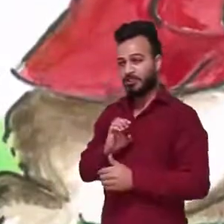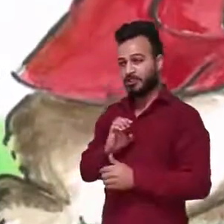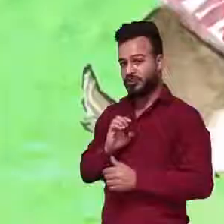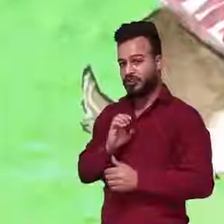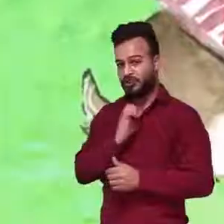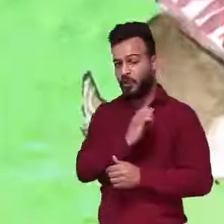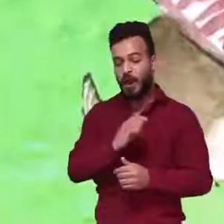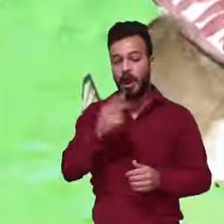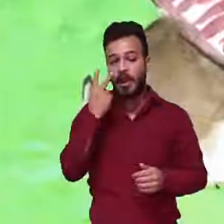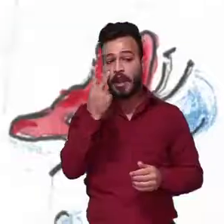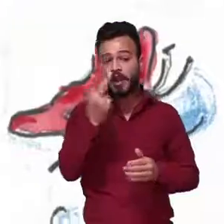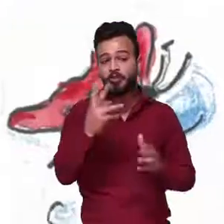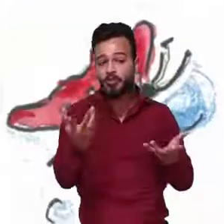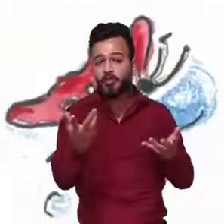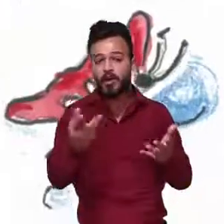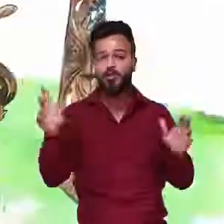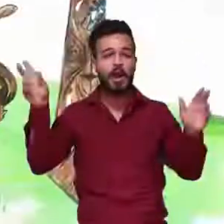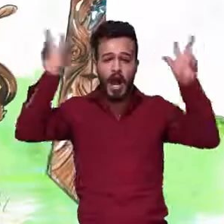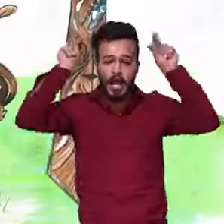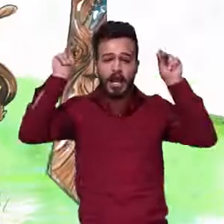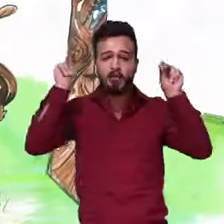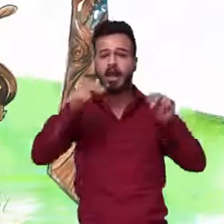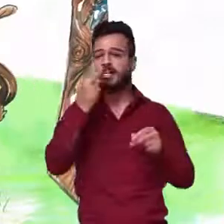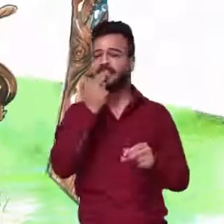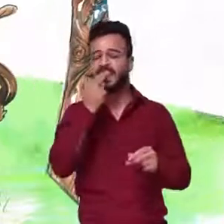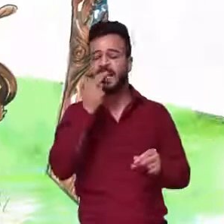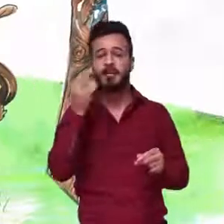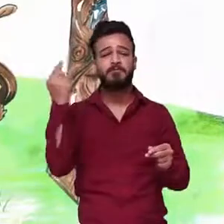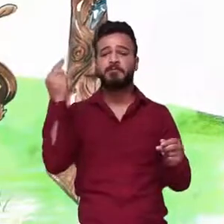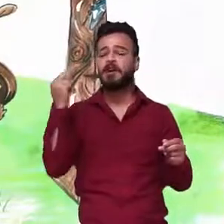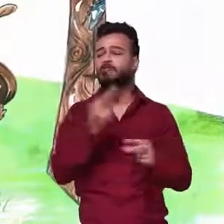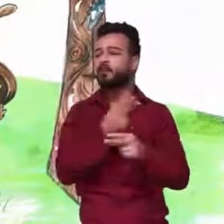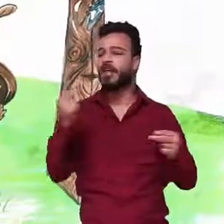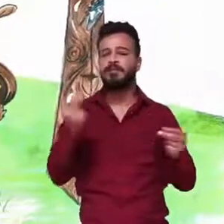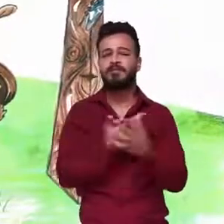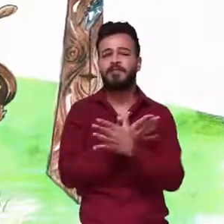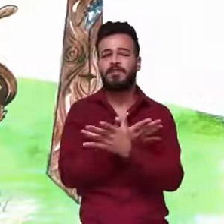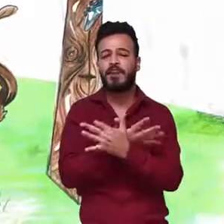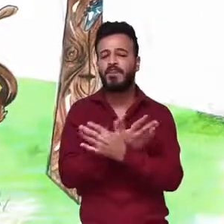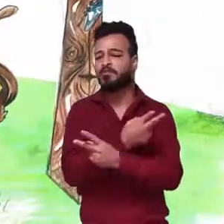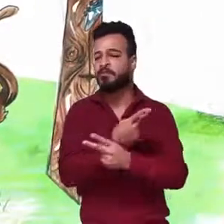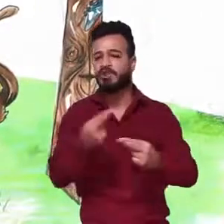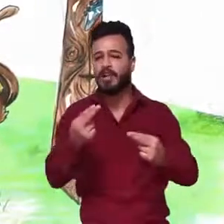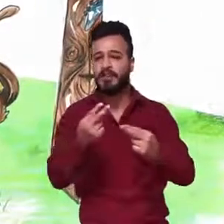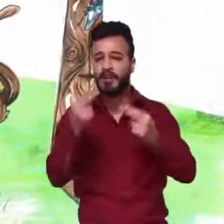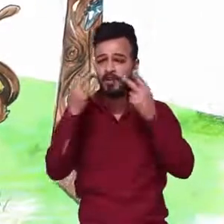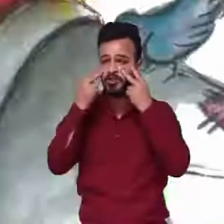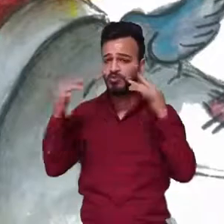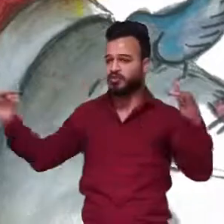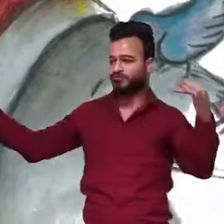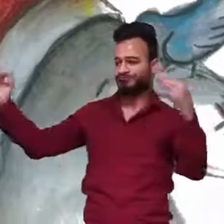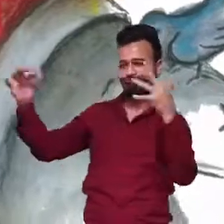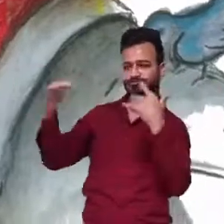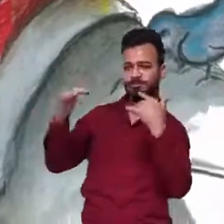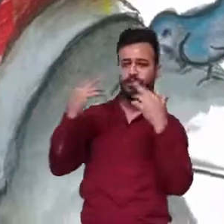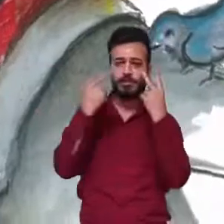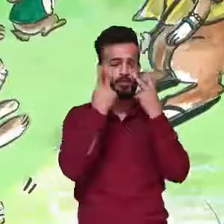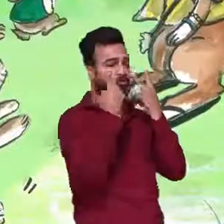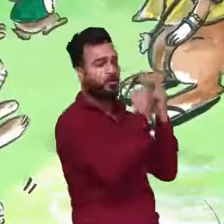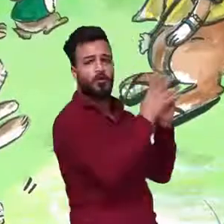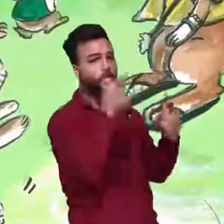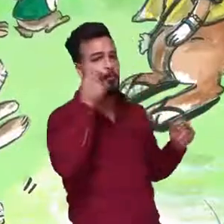عديدة، قطط وفراشات وحشد كبير من الحيوانات اصطف يراقب الفزاعة